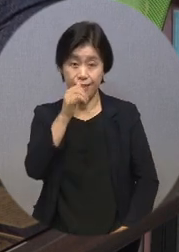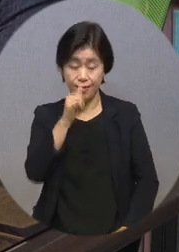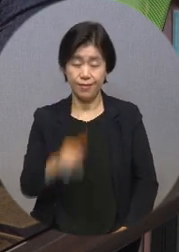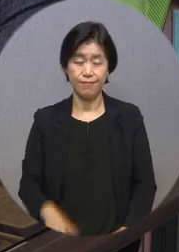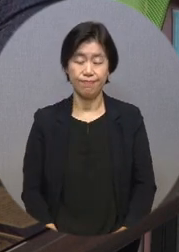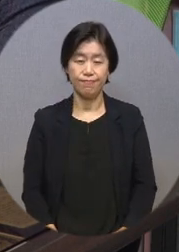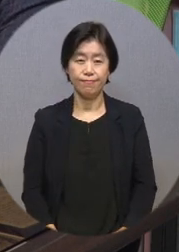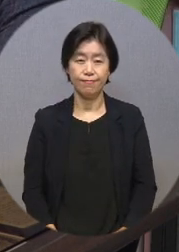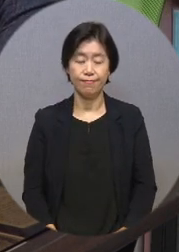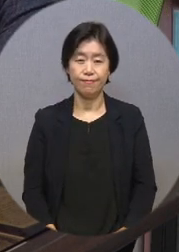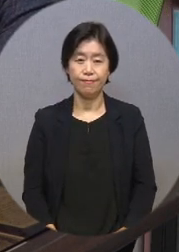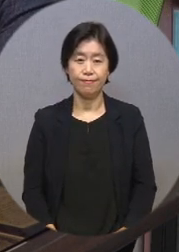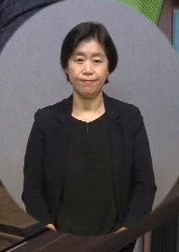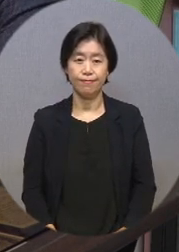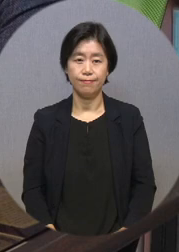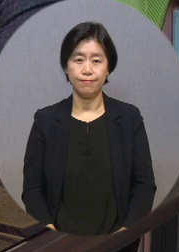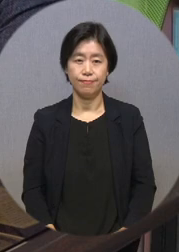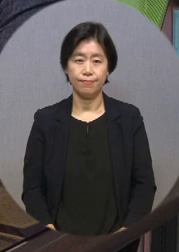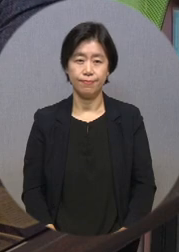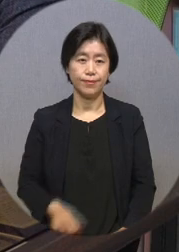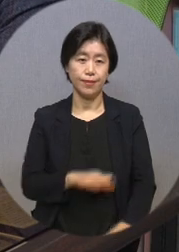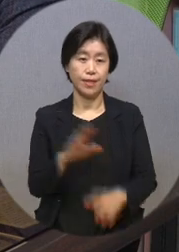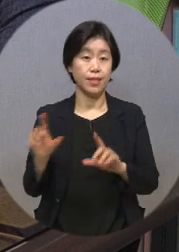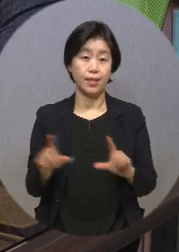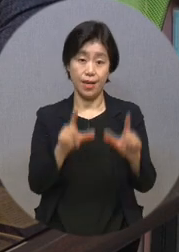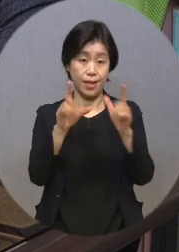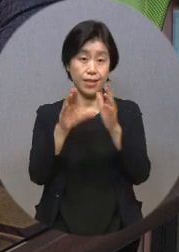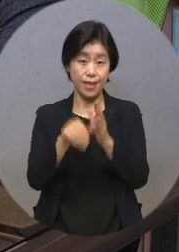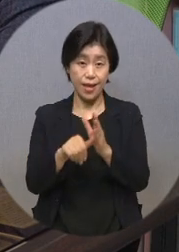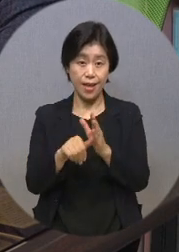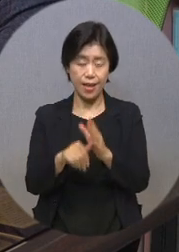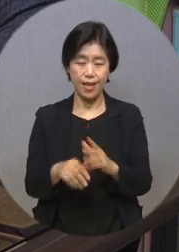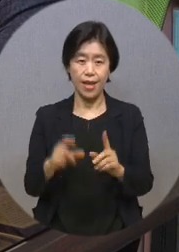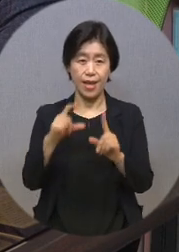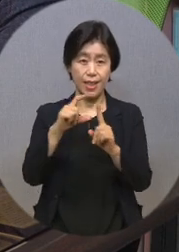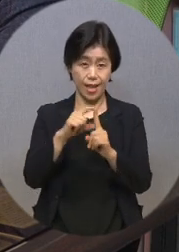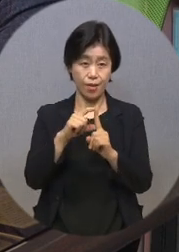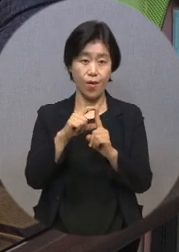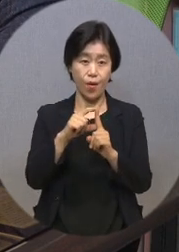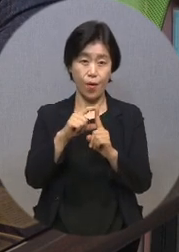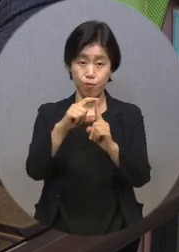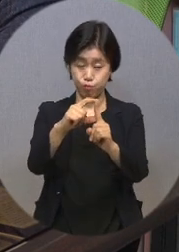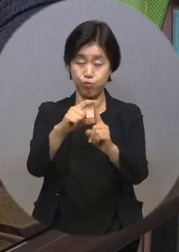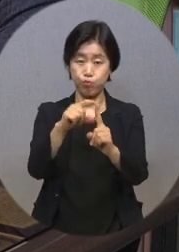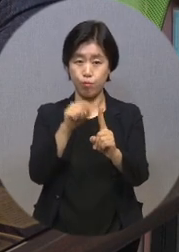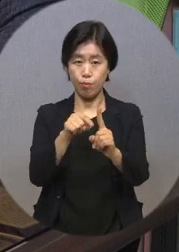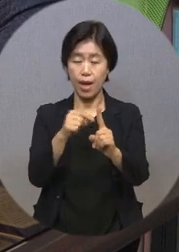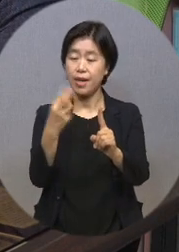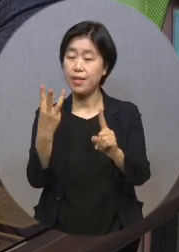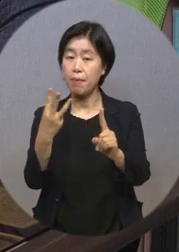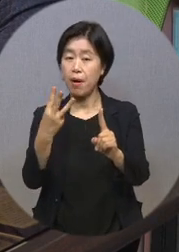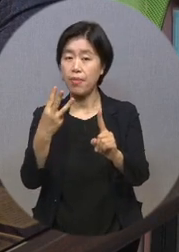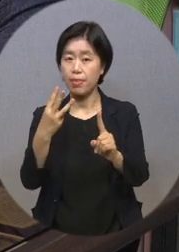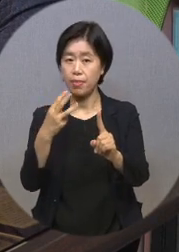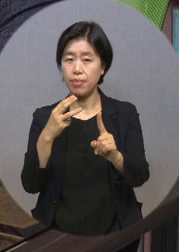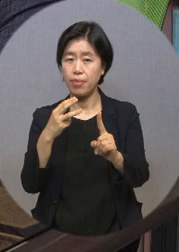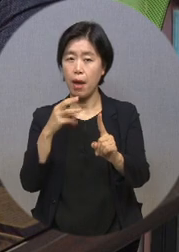있고요. 우리가 살면서 단어 하나를 주고 세 번 읽게 한 다음에 상태를 봤을